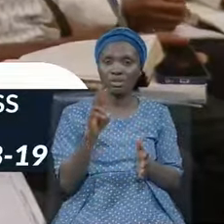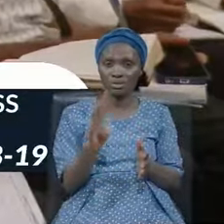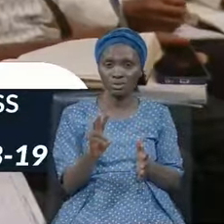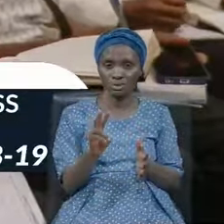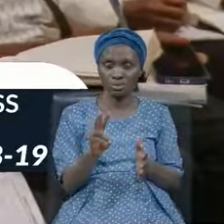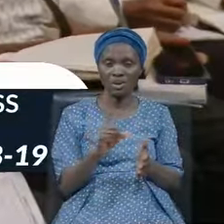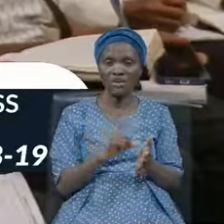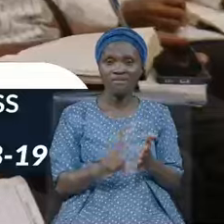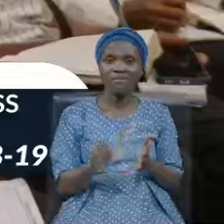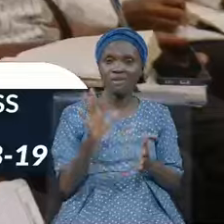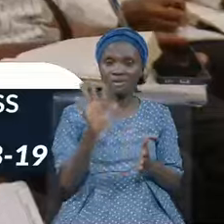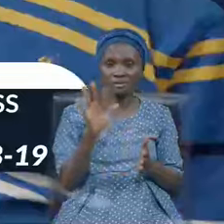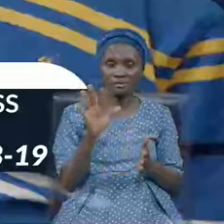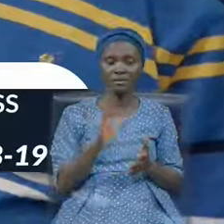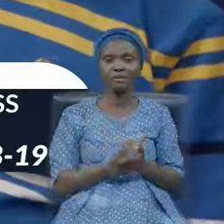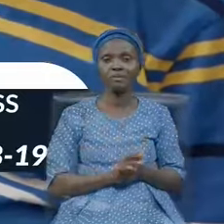verset 15.